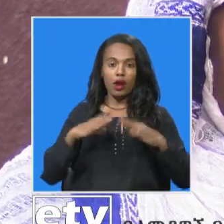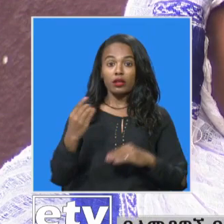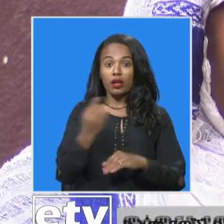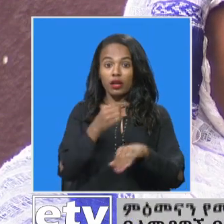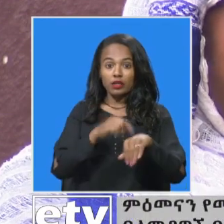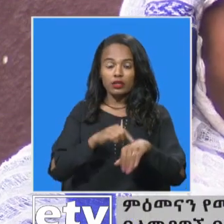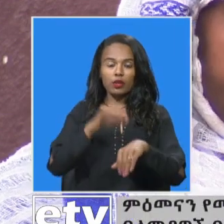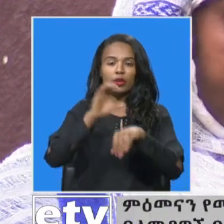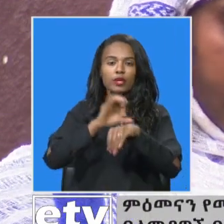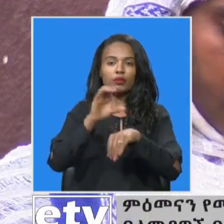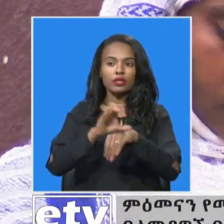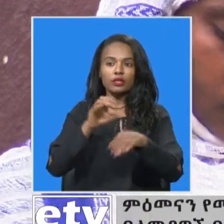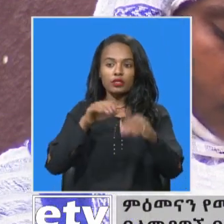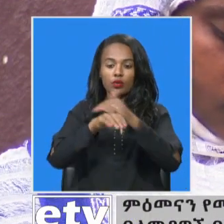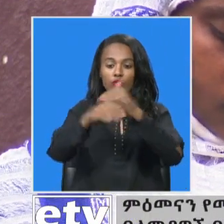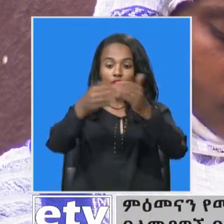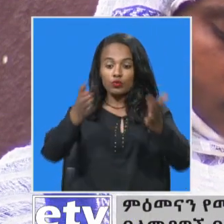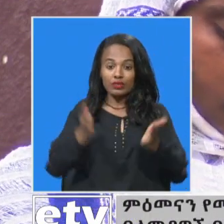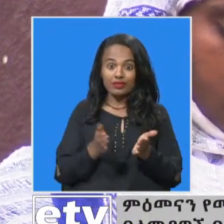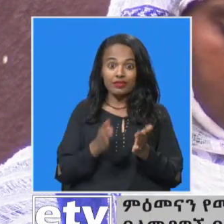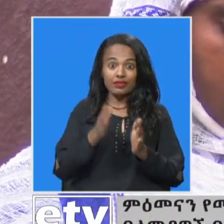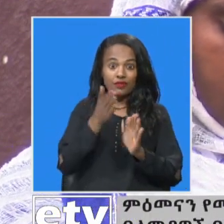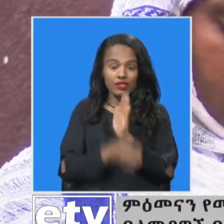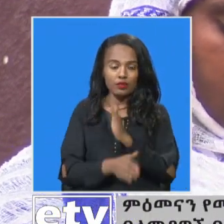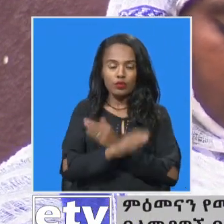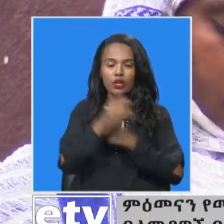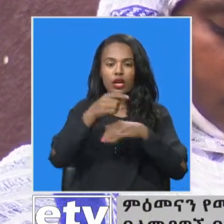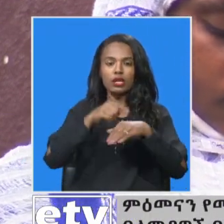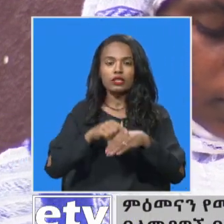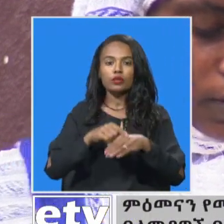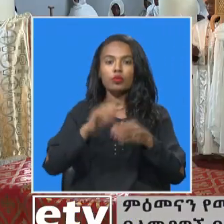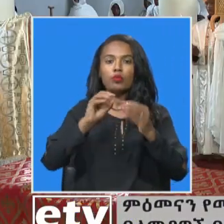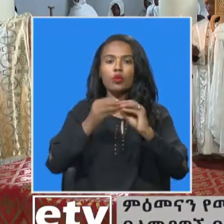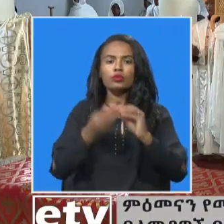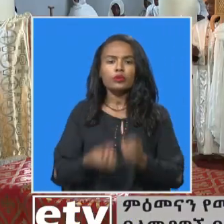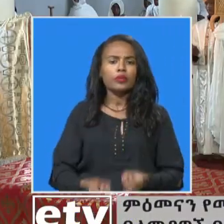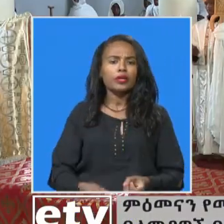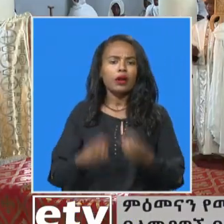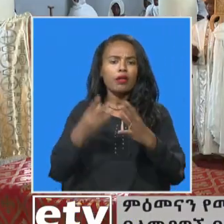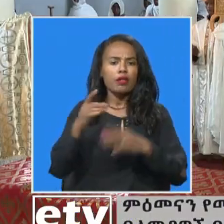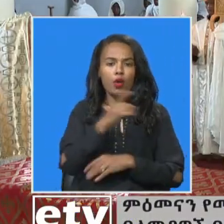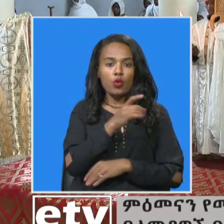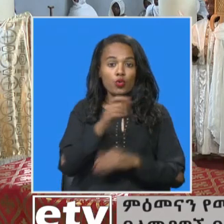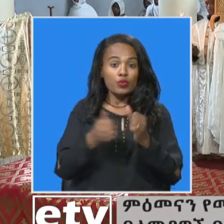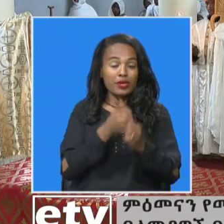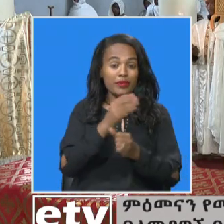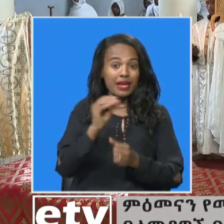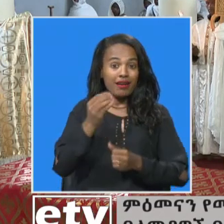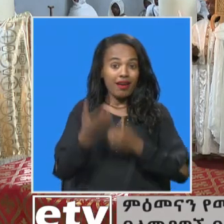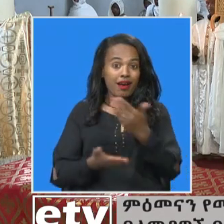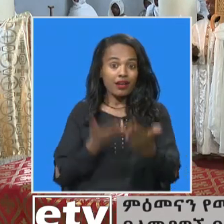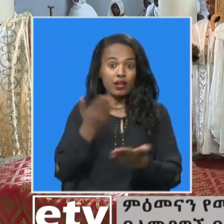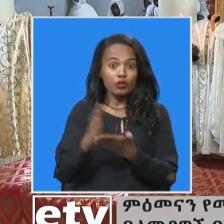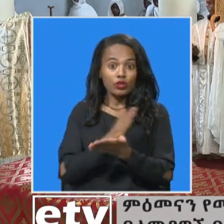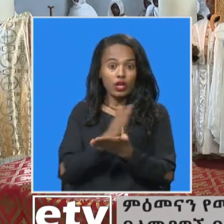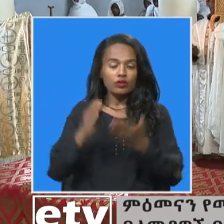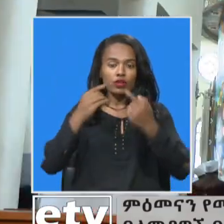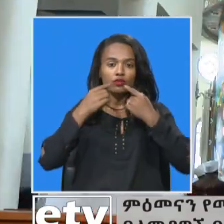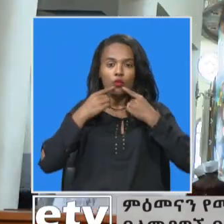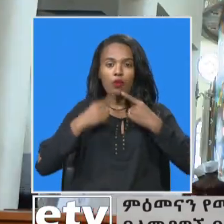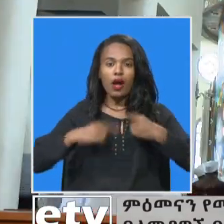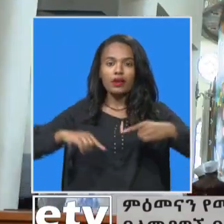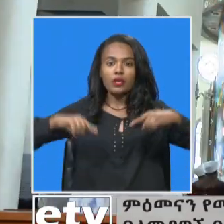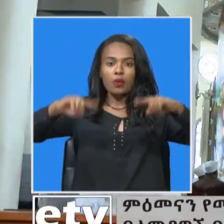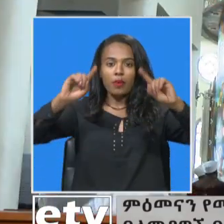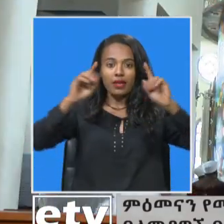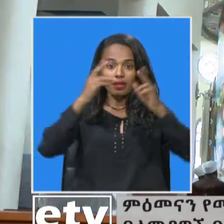አንዳንዴ በየቤተክርስቲያኑ ቅጥር ግቢ ውስጥ ሲከወኑ፣ ሌላ ጊዜ ደግሞ በቁጥር የበረከቱ ምእመናንና አገልጋዮችን አሳትፎ በአደባባይ